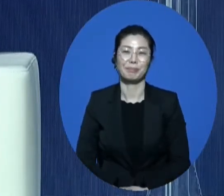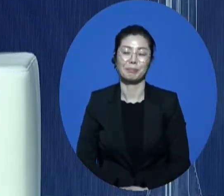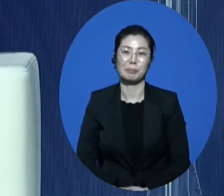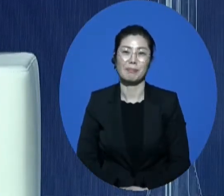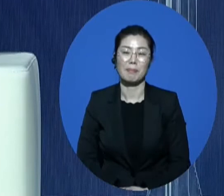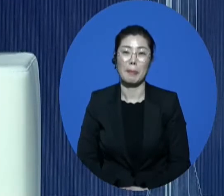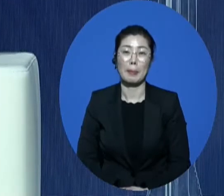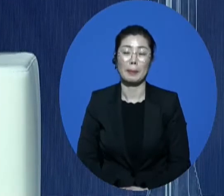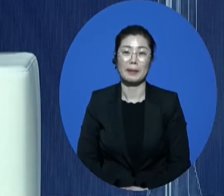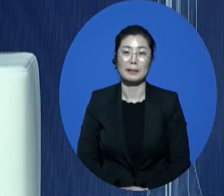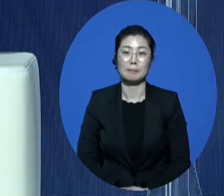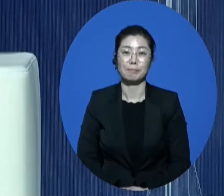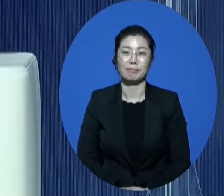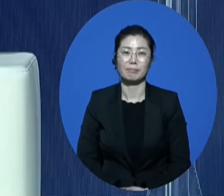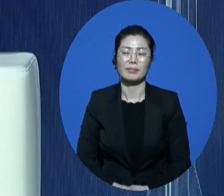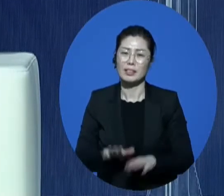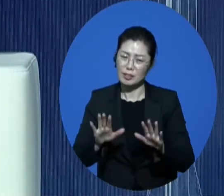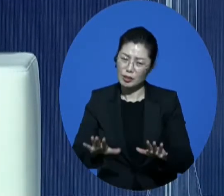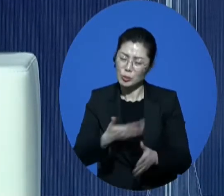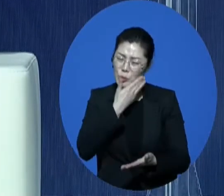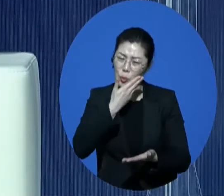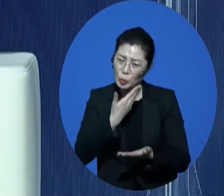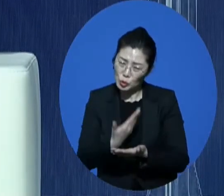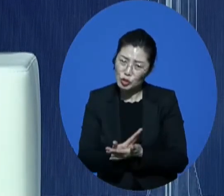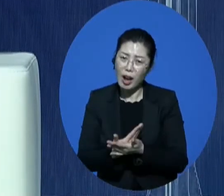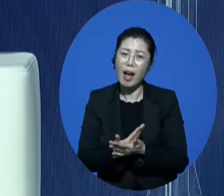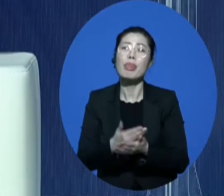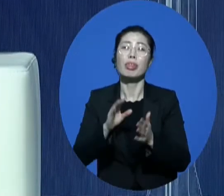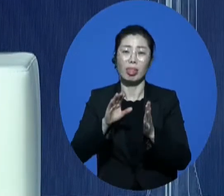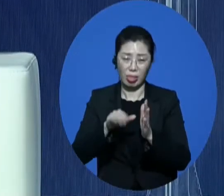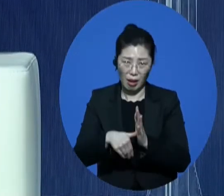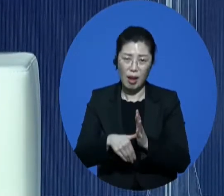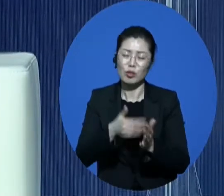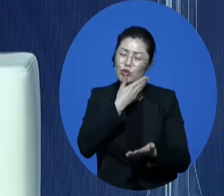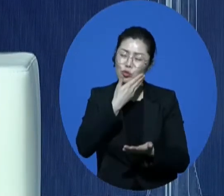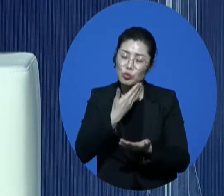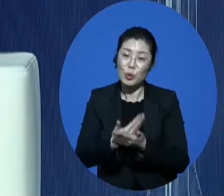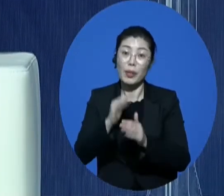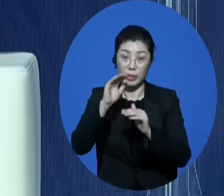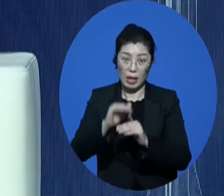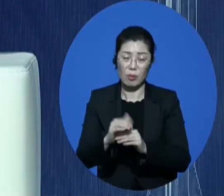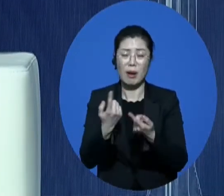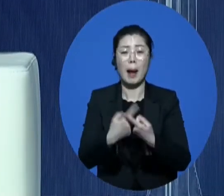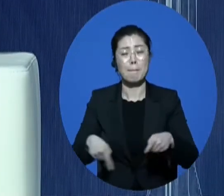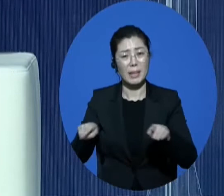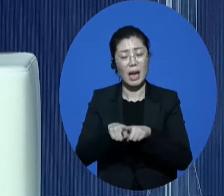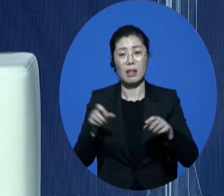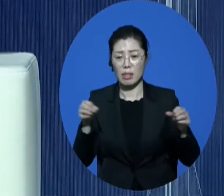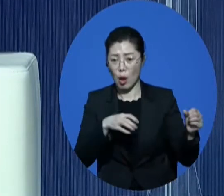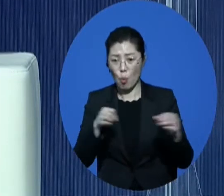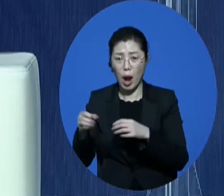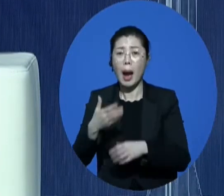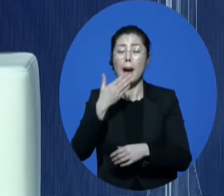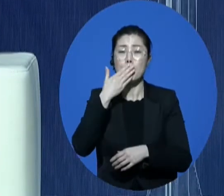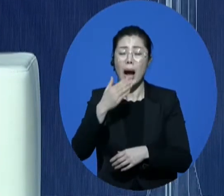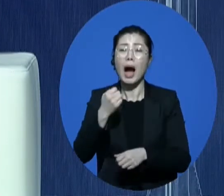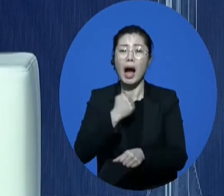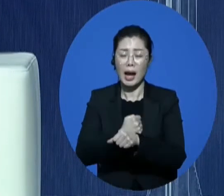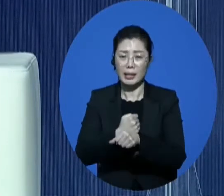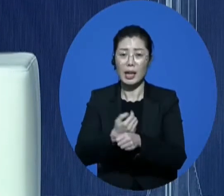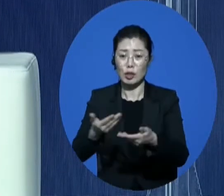네. 이렇게 귀한 자리에 또 이렇게 중요한 내용을 함께 얘기할 수 있는